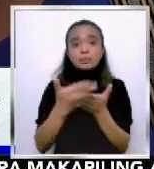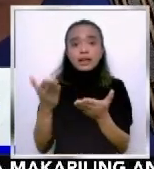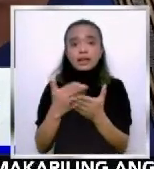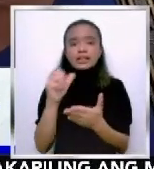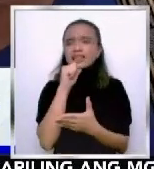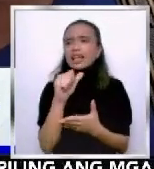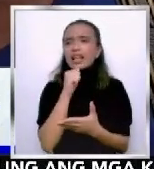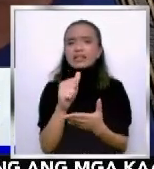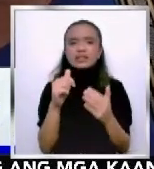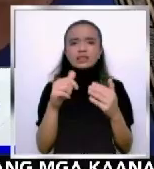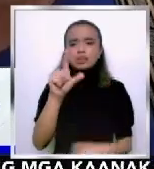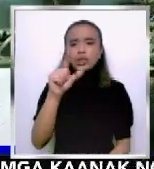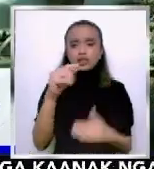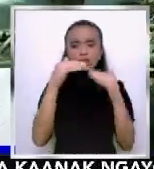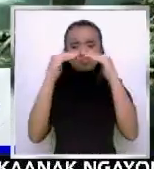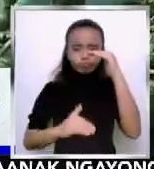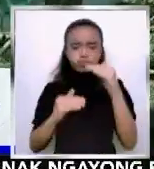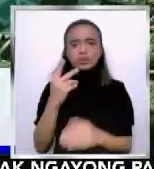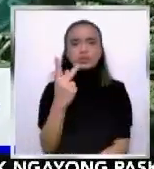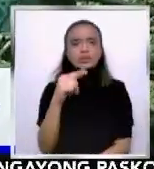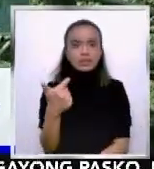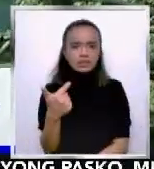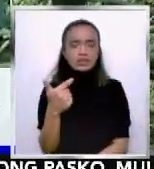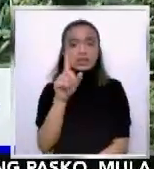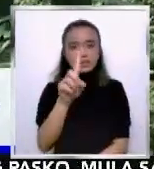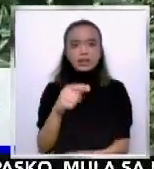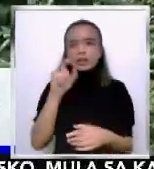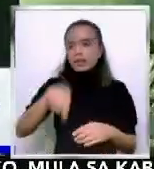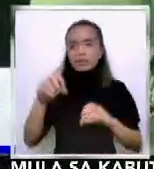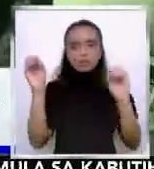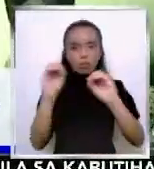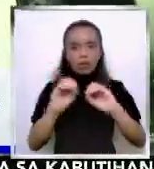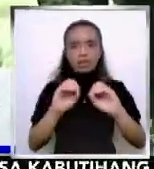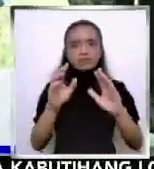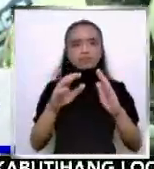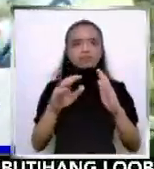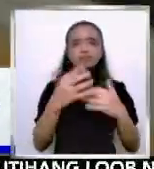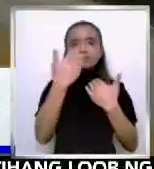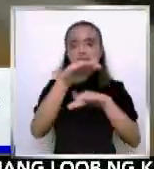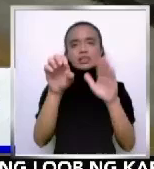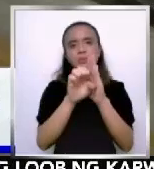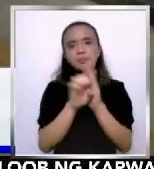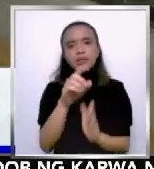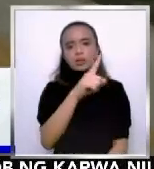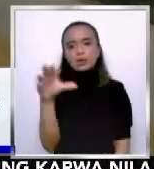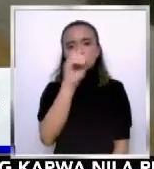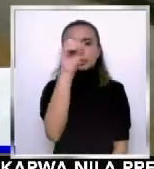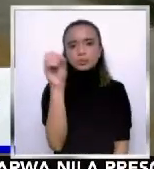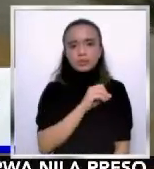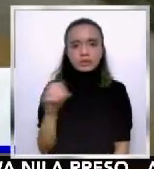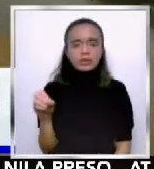20 pesos per kilo ang kanilang palay. Wala dapat restriction, katulad na lang ng 100% clean at 14%